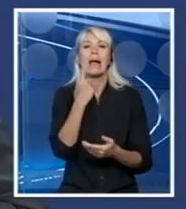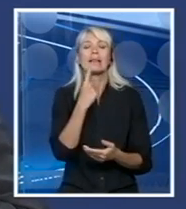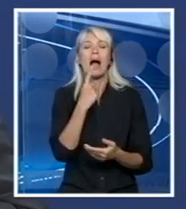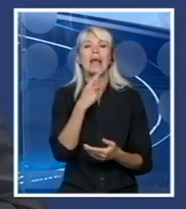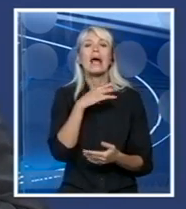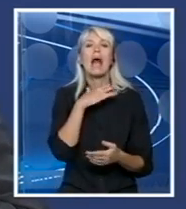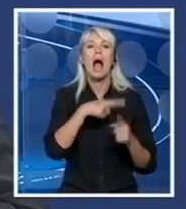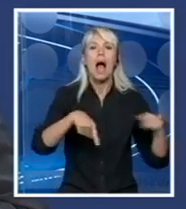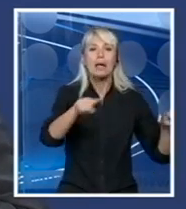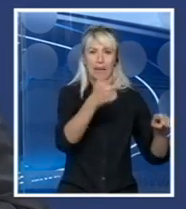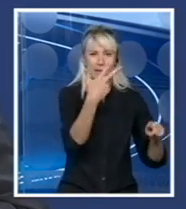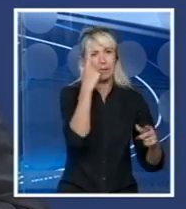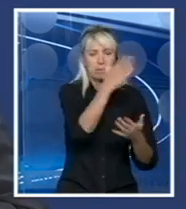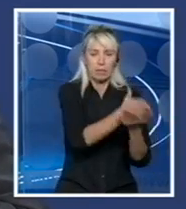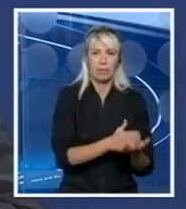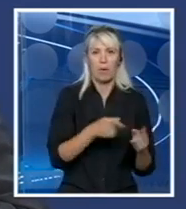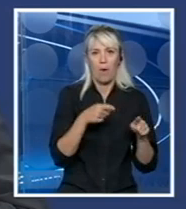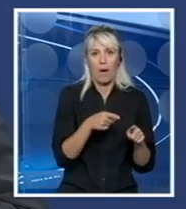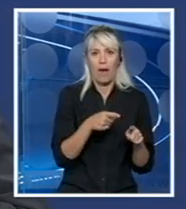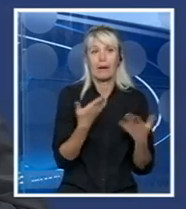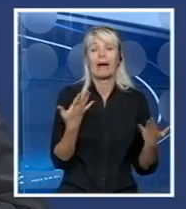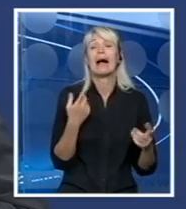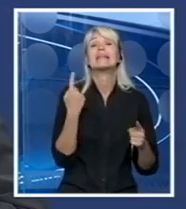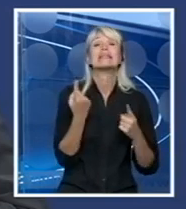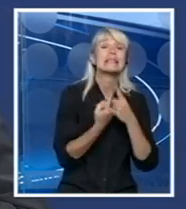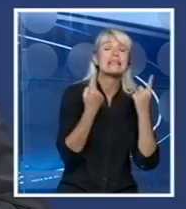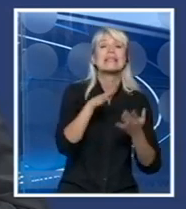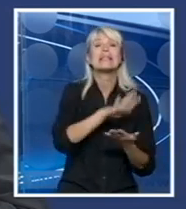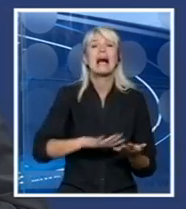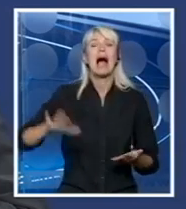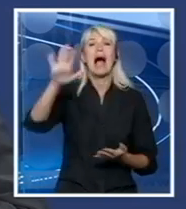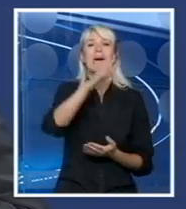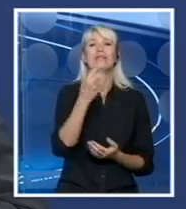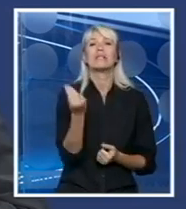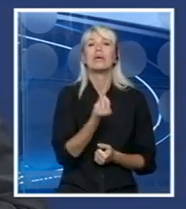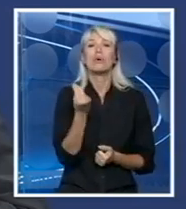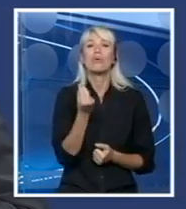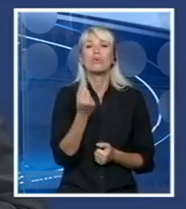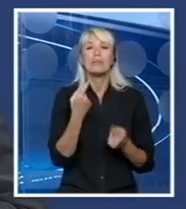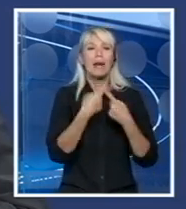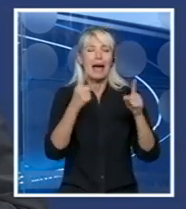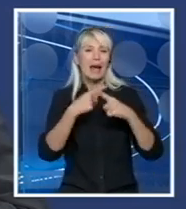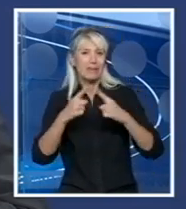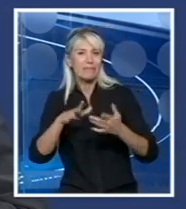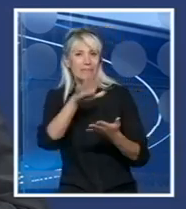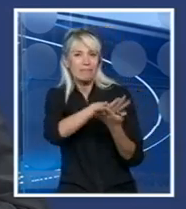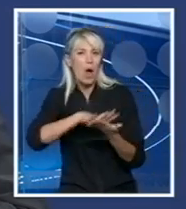Analizirajući i veličine odeljenja, u Srbiji imate razne regije. Znači, u okviru 17 školskih uprava imamo